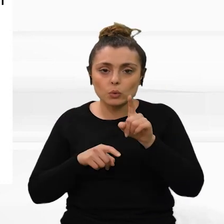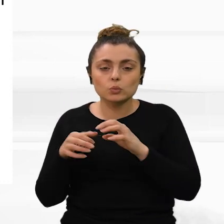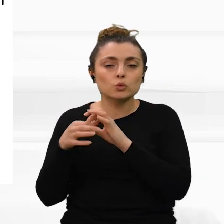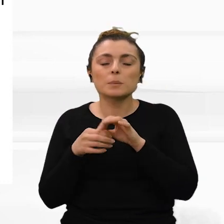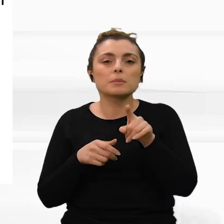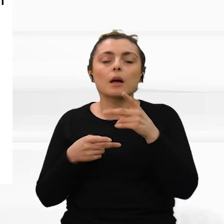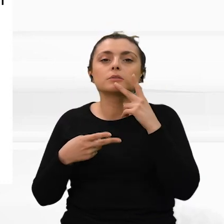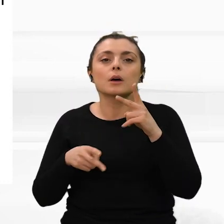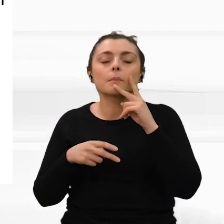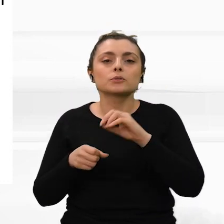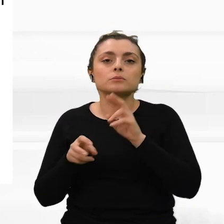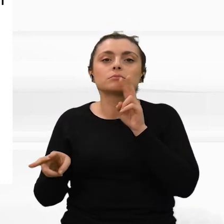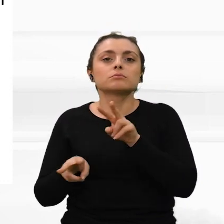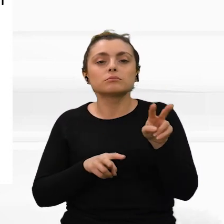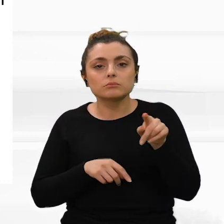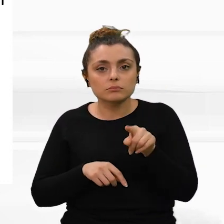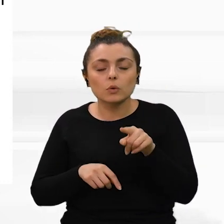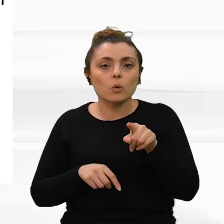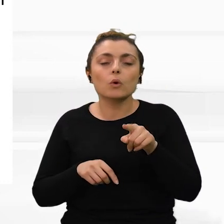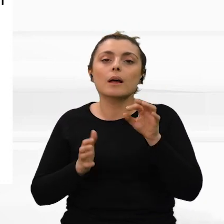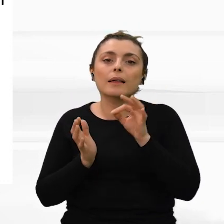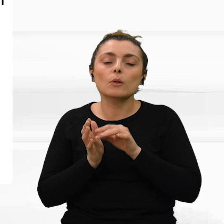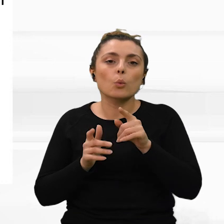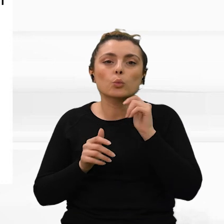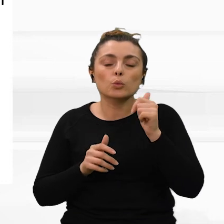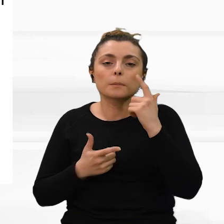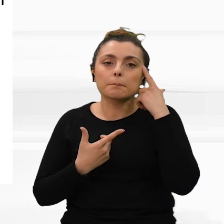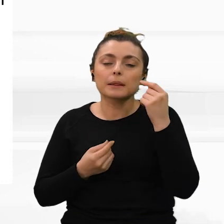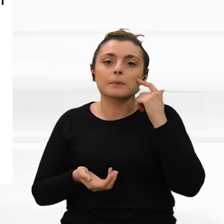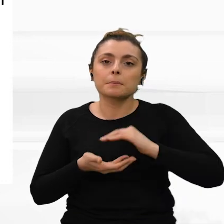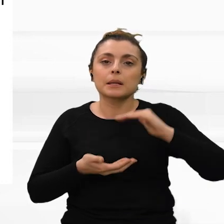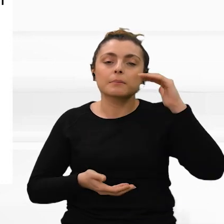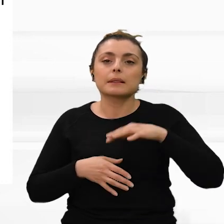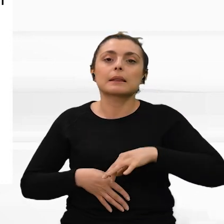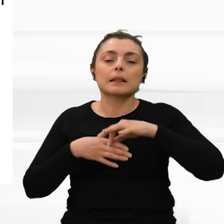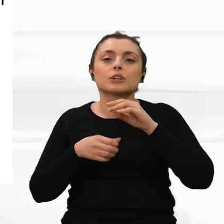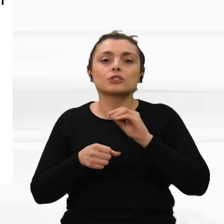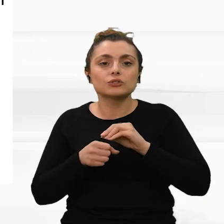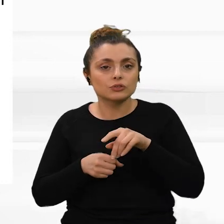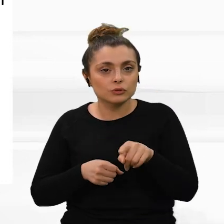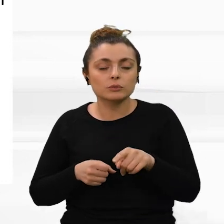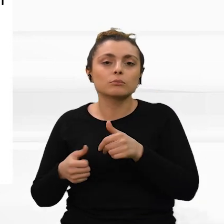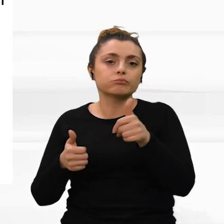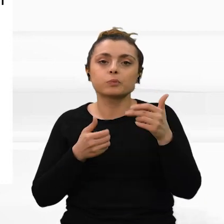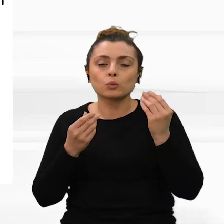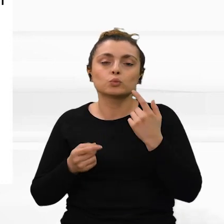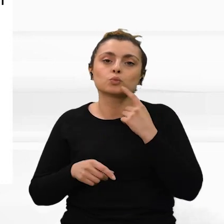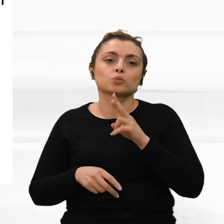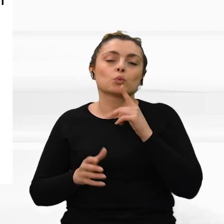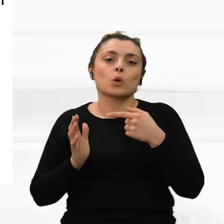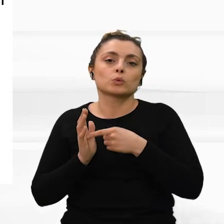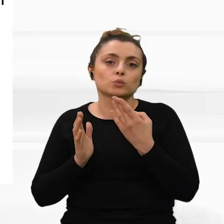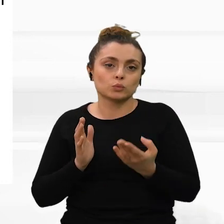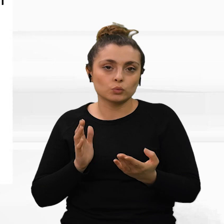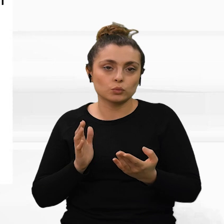sorduğumuzda parçadaki açıklamalara bakarsak o al ve o günkü bilgi birikimi ve kanıtlar çerçevesinde büyüsün olduğu